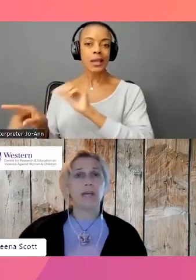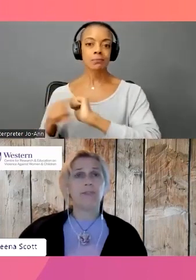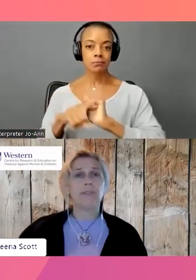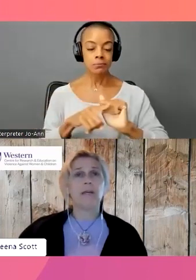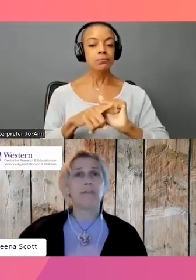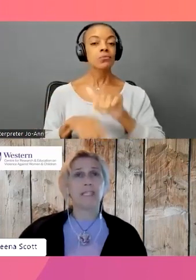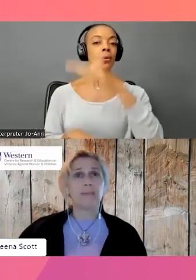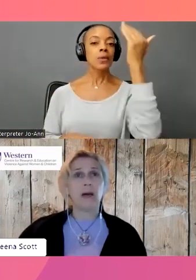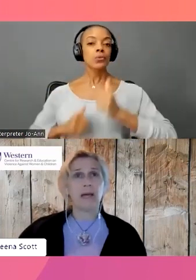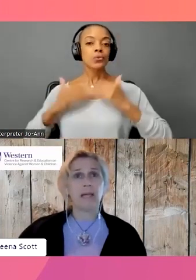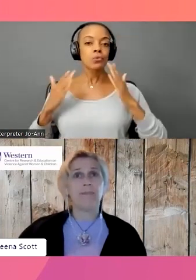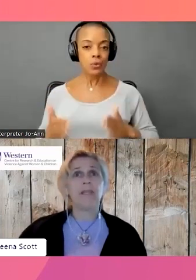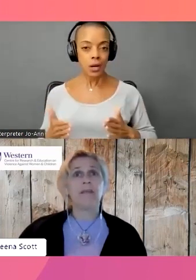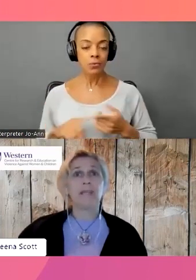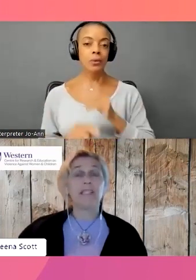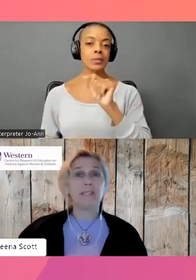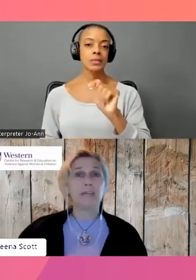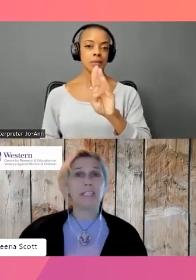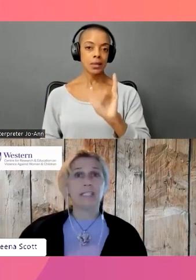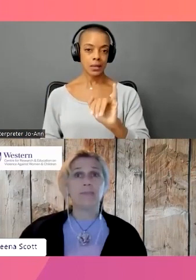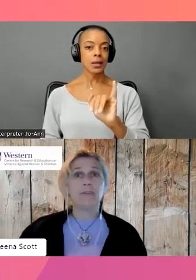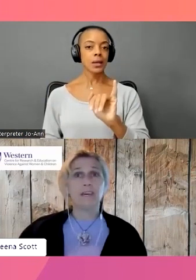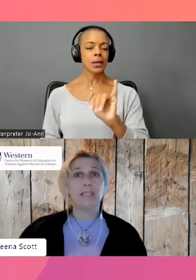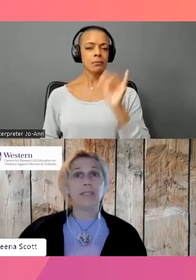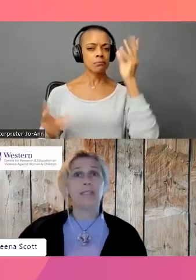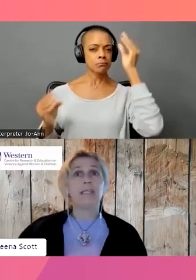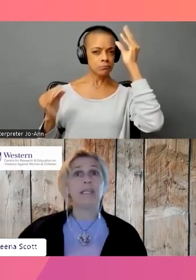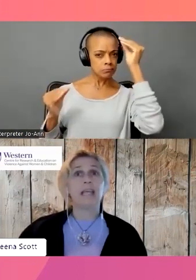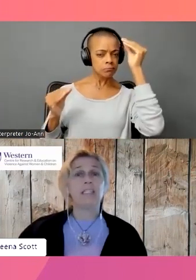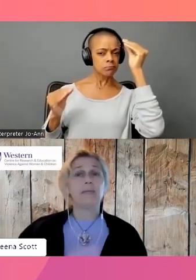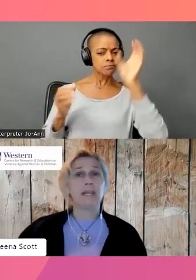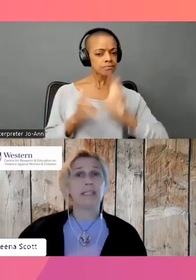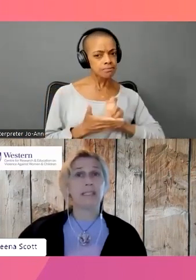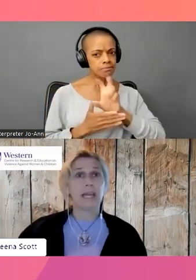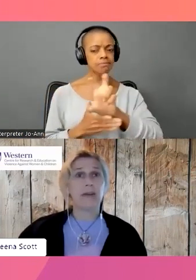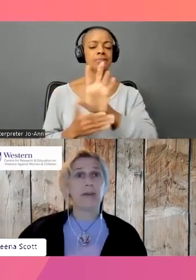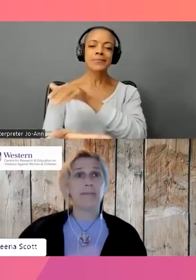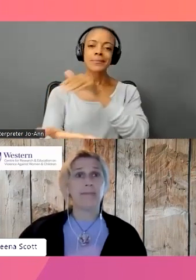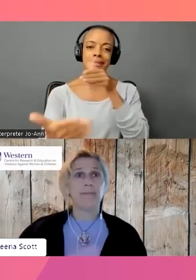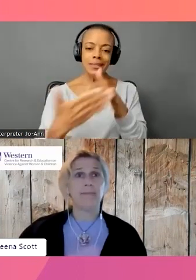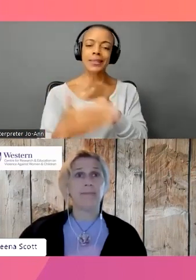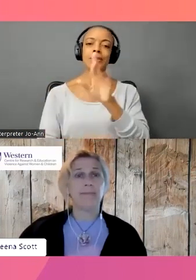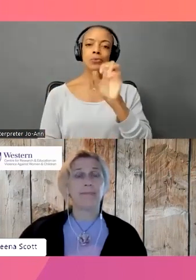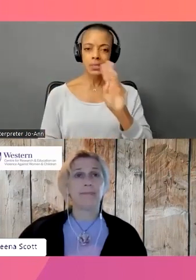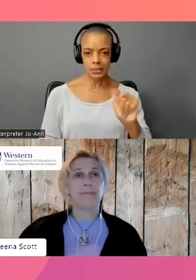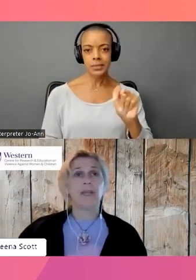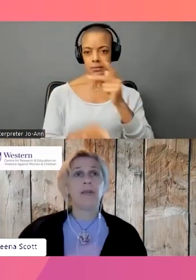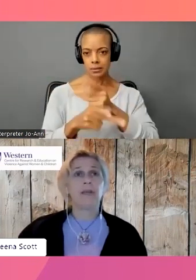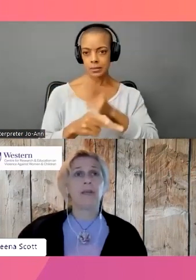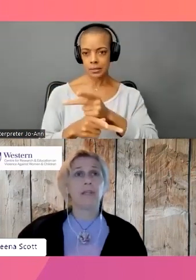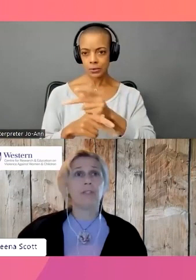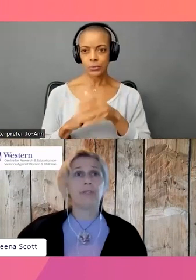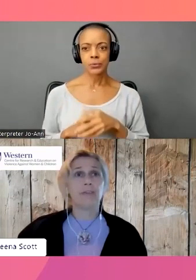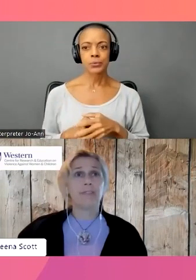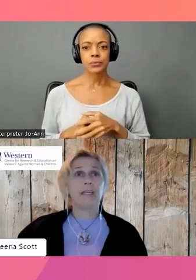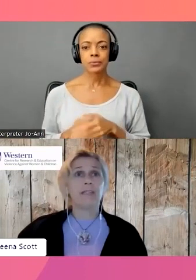pratique en réadaptation pour les survivants et survivantes noirs de traumatisme crânien et sur les considérations relatives aux investissements